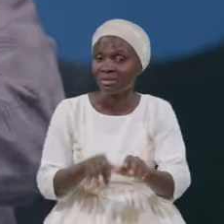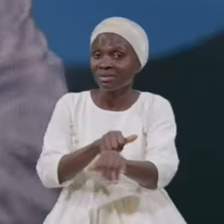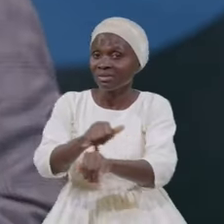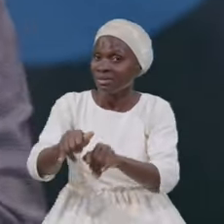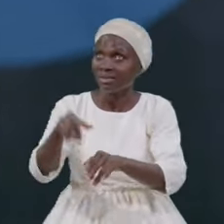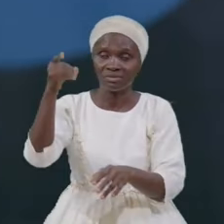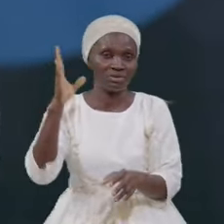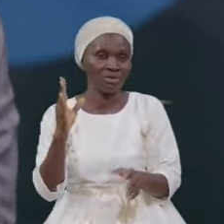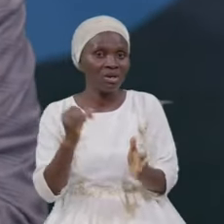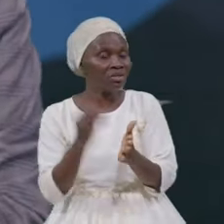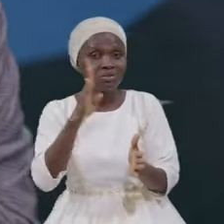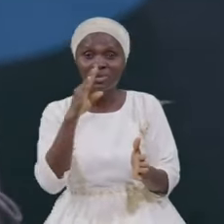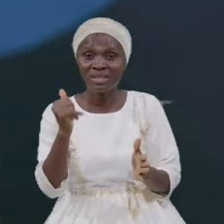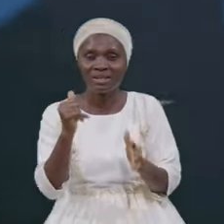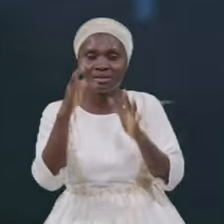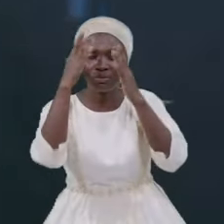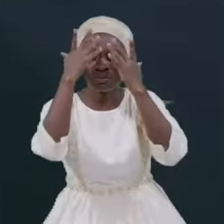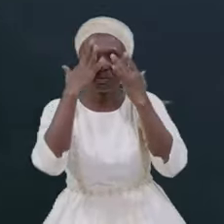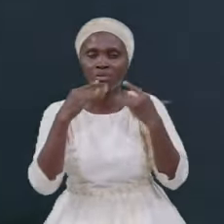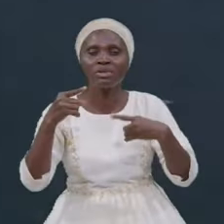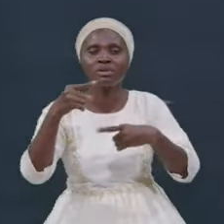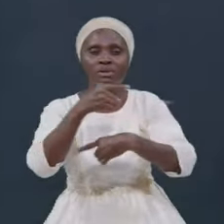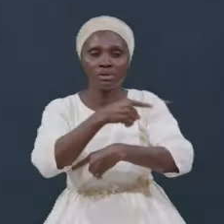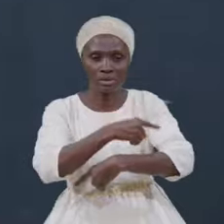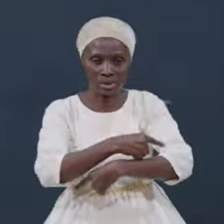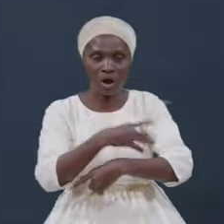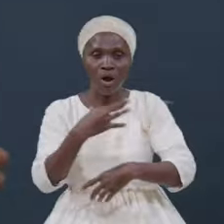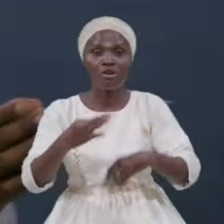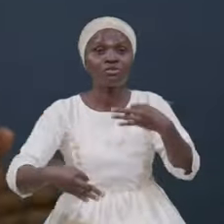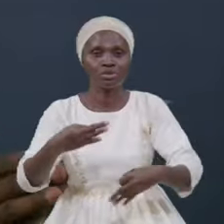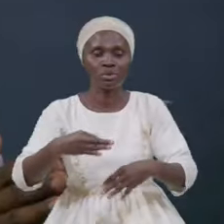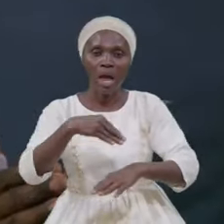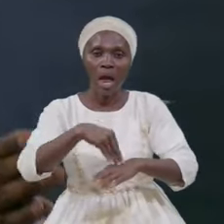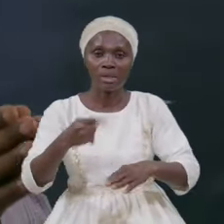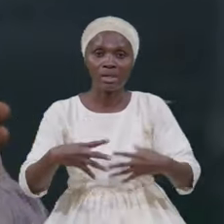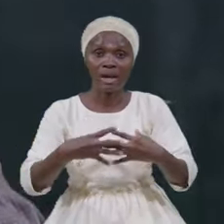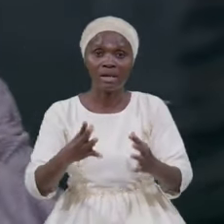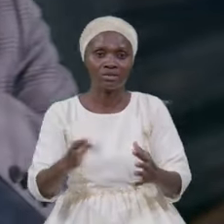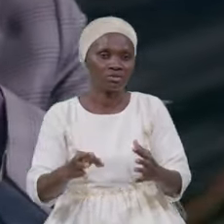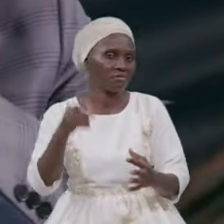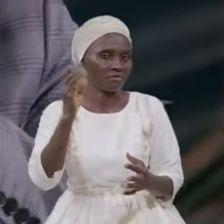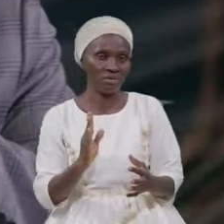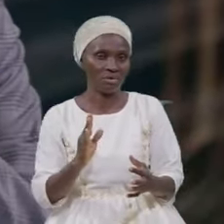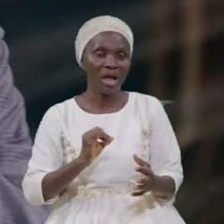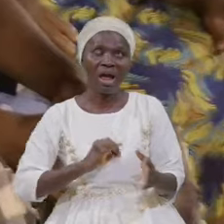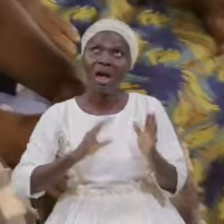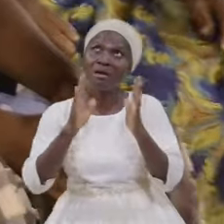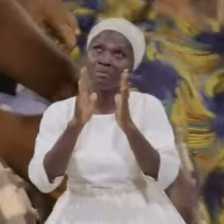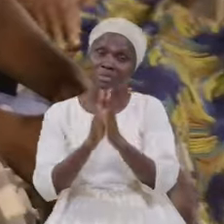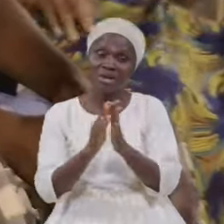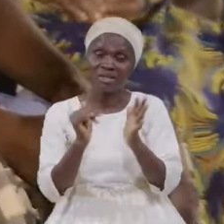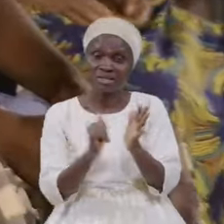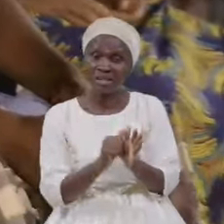Des comptes à la porte de Dieu. Je prie. Que tu règles toutes choses